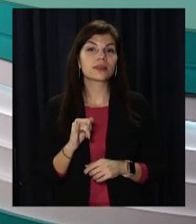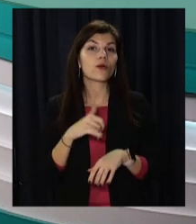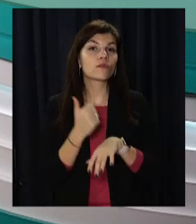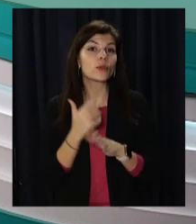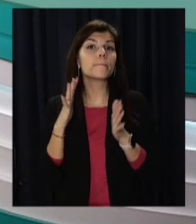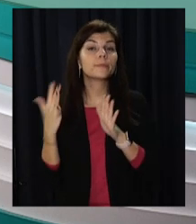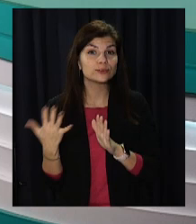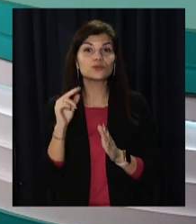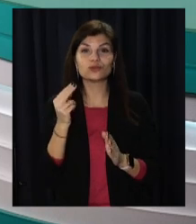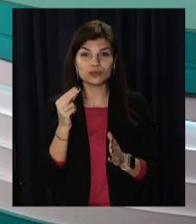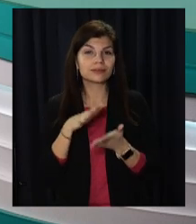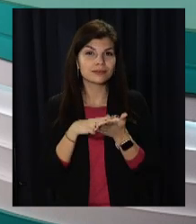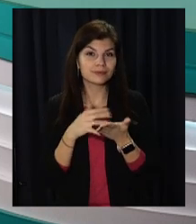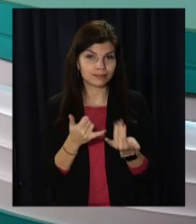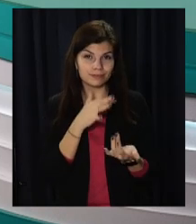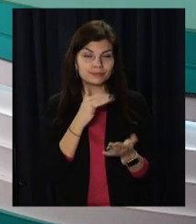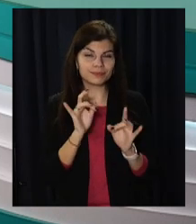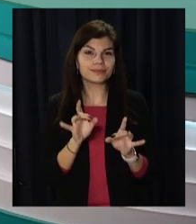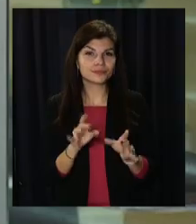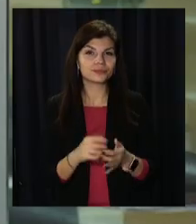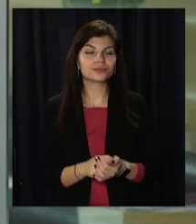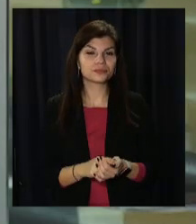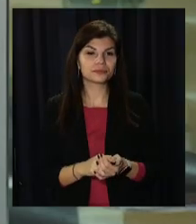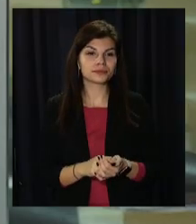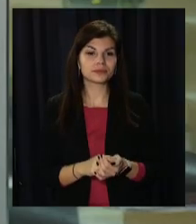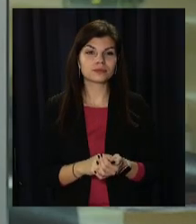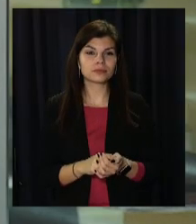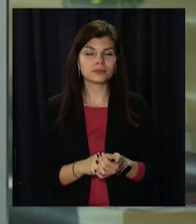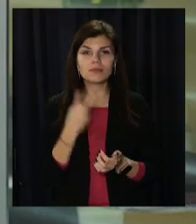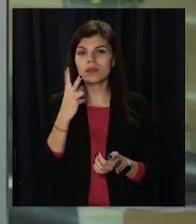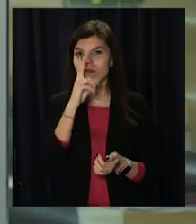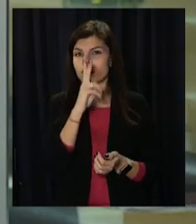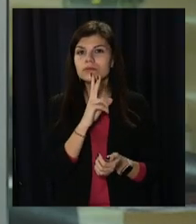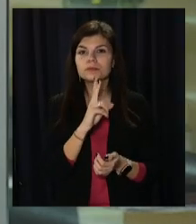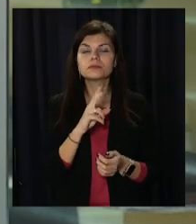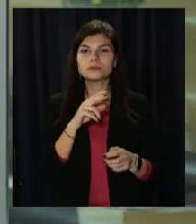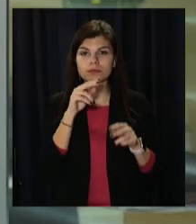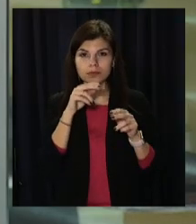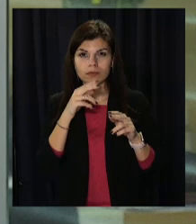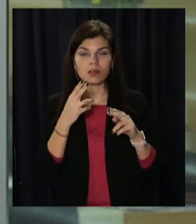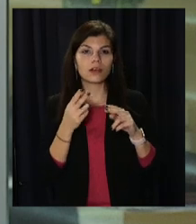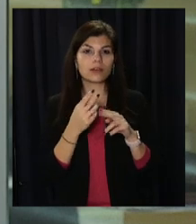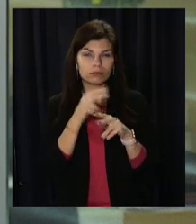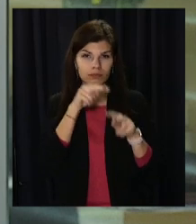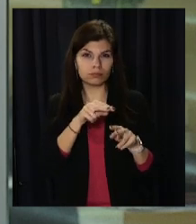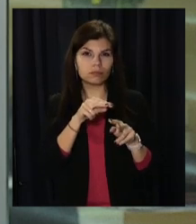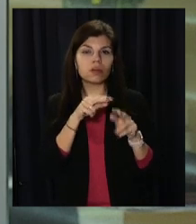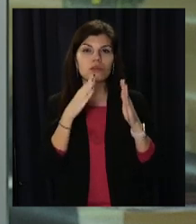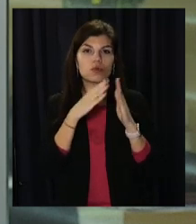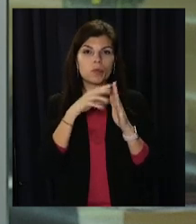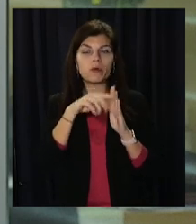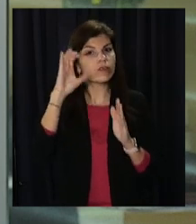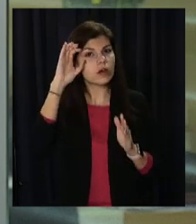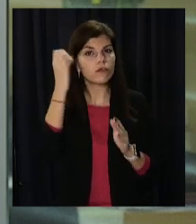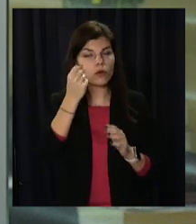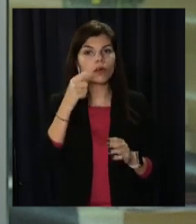про головні події четверга на цю годину дивіться далі. 2 місяці під вартою без права внесення застави. Суд Кривого